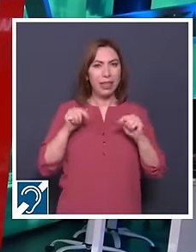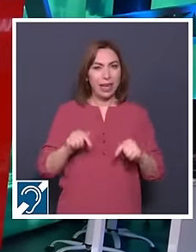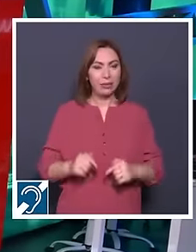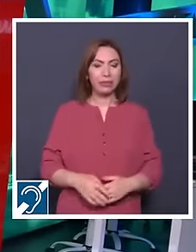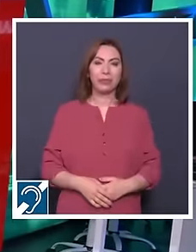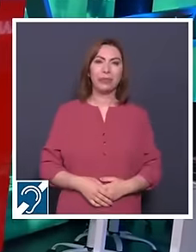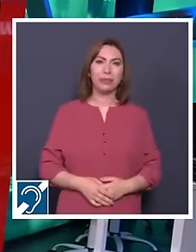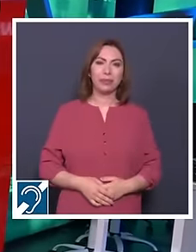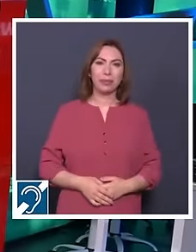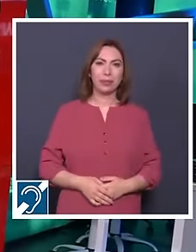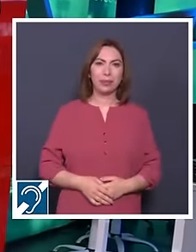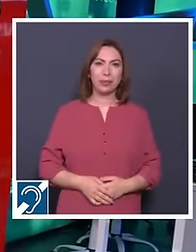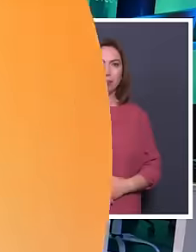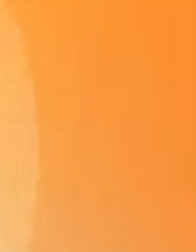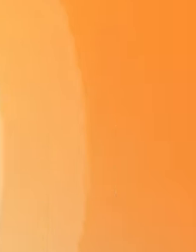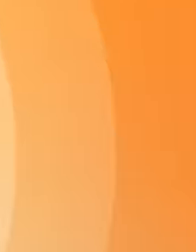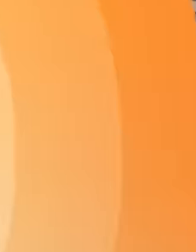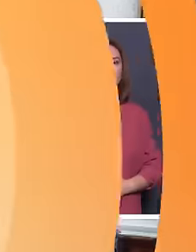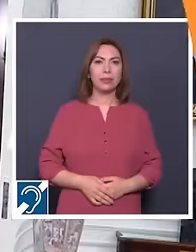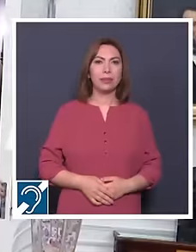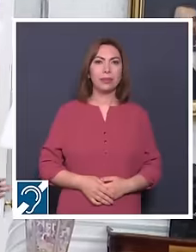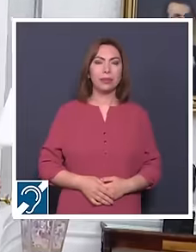informațiile momentului.